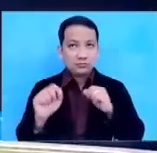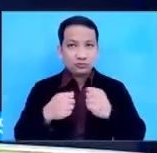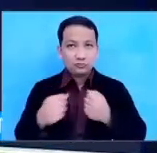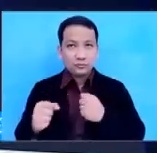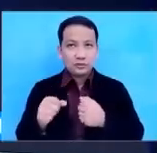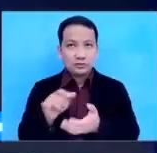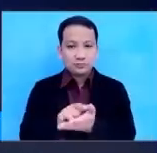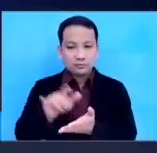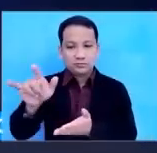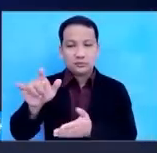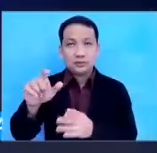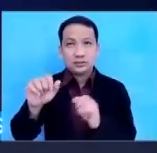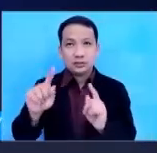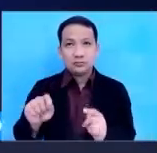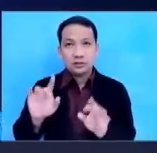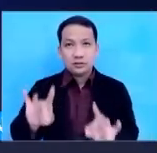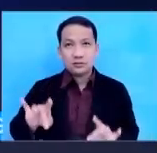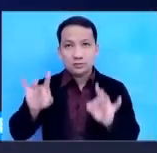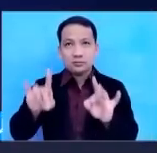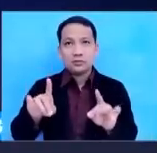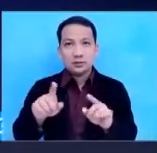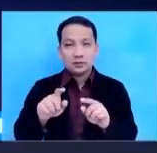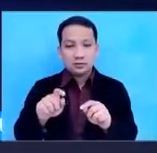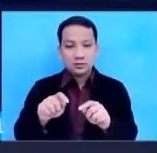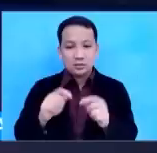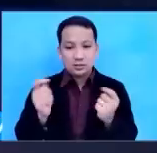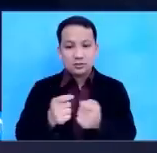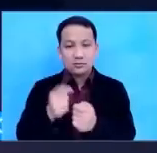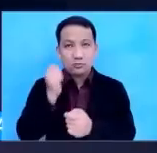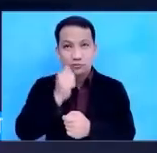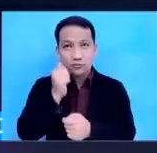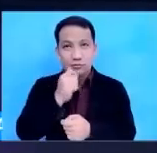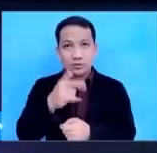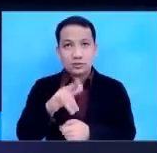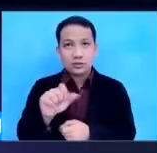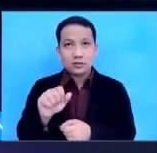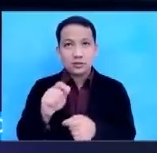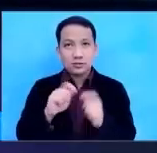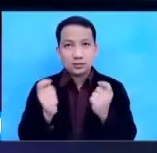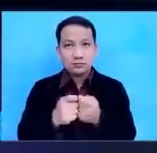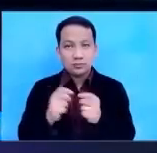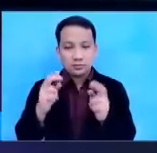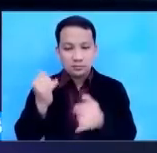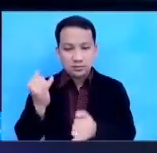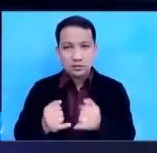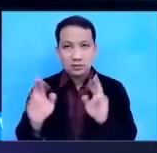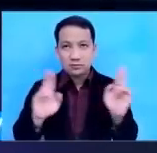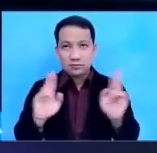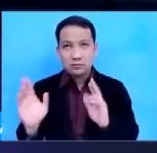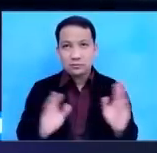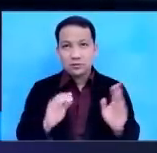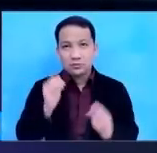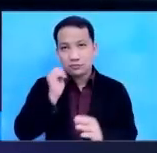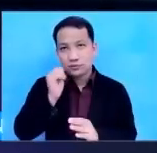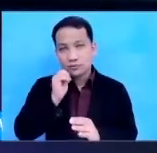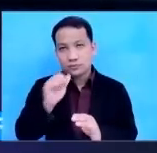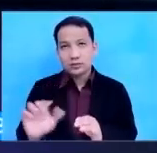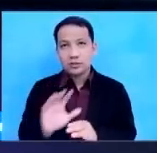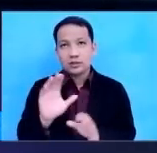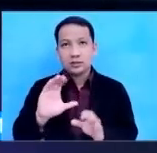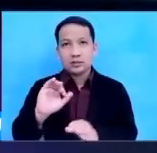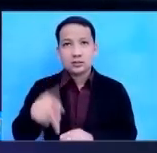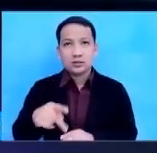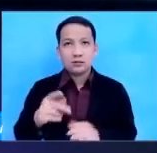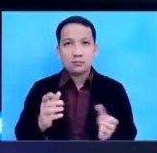lilipad na sa Sabado pa Australia ang Gilas Women's Team para sa huling bahagi ng paghahanda para sa FIBA Women's Asia Cup. Nakakuha naman ng boost